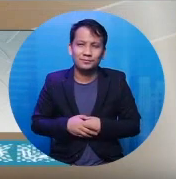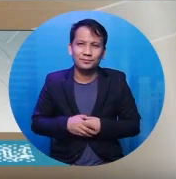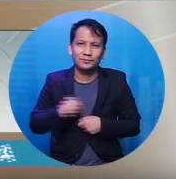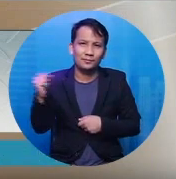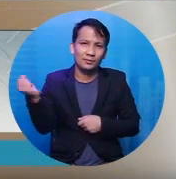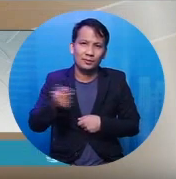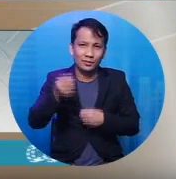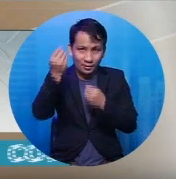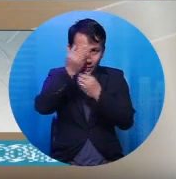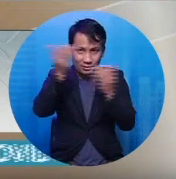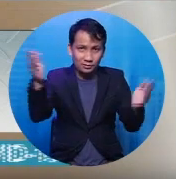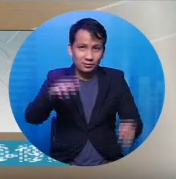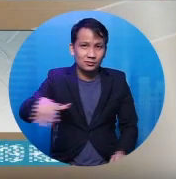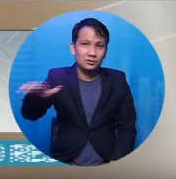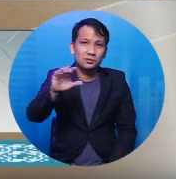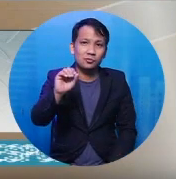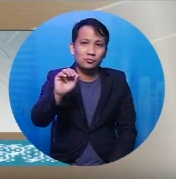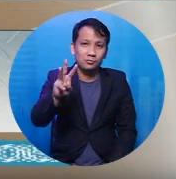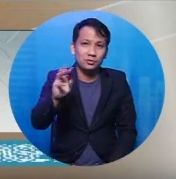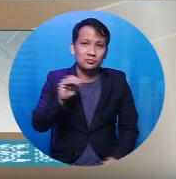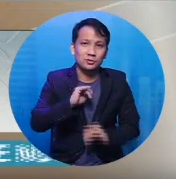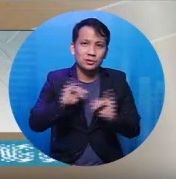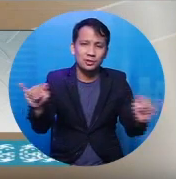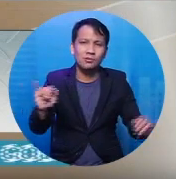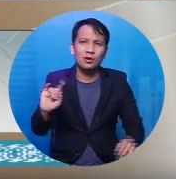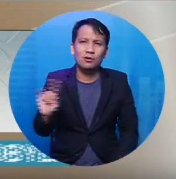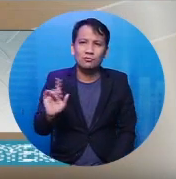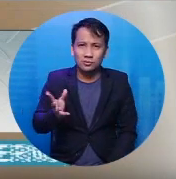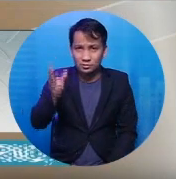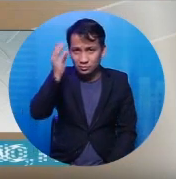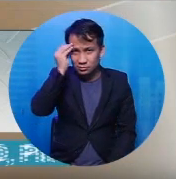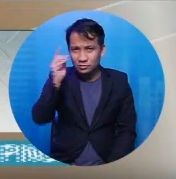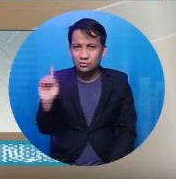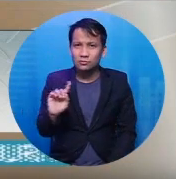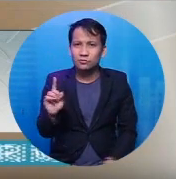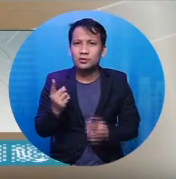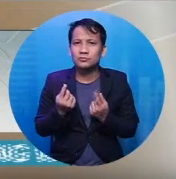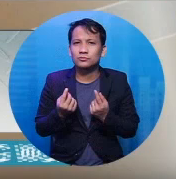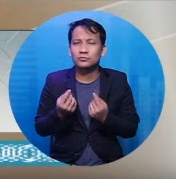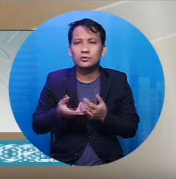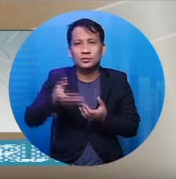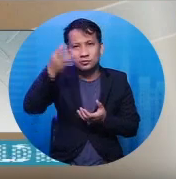rin po ng mga OFW tulad ninyo. Ano po yung natutunan niyo dito na aral?